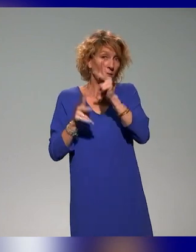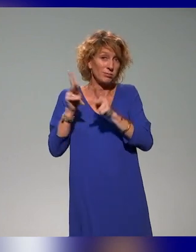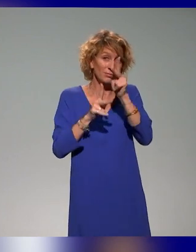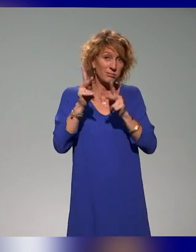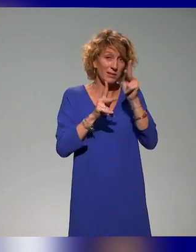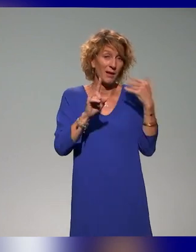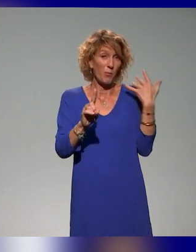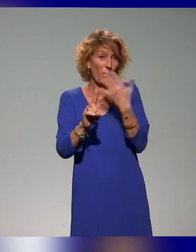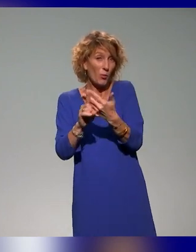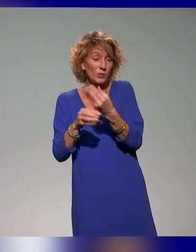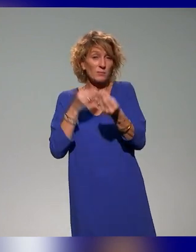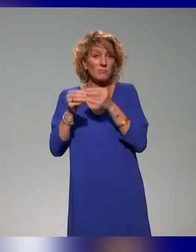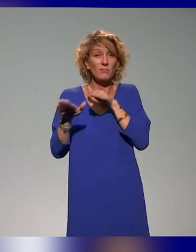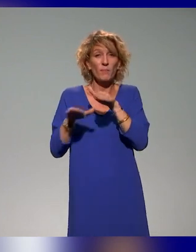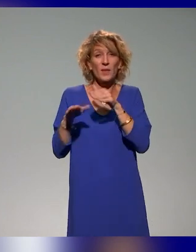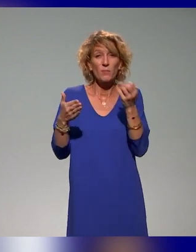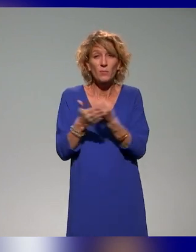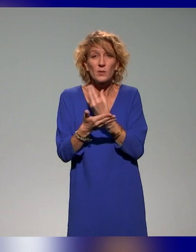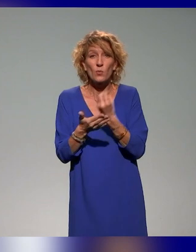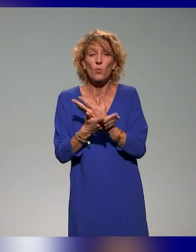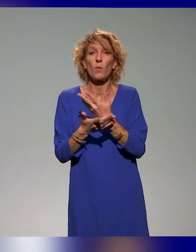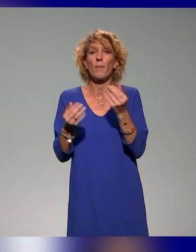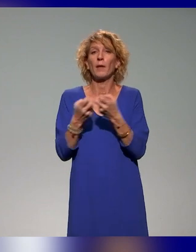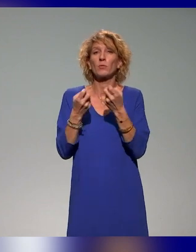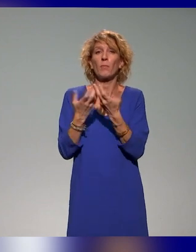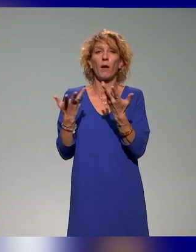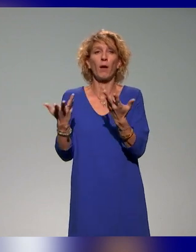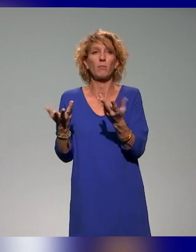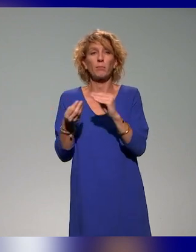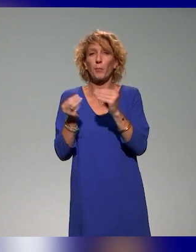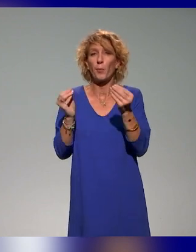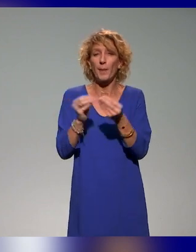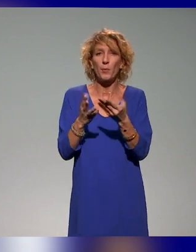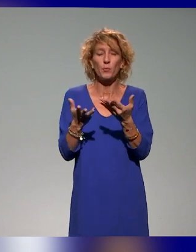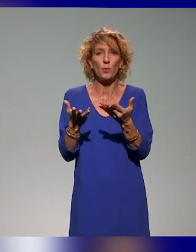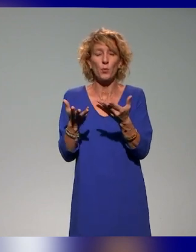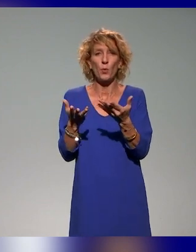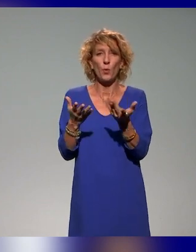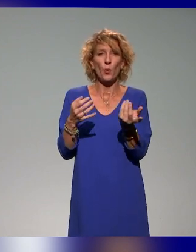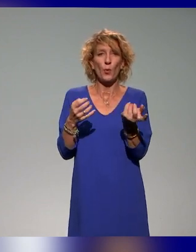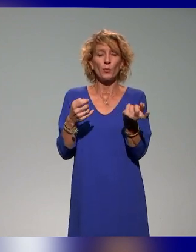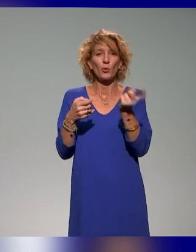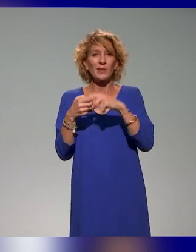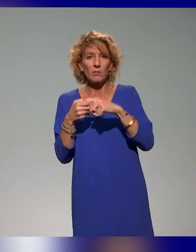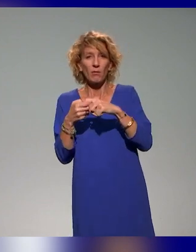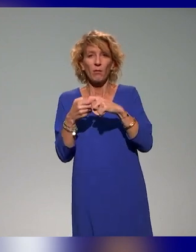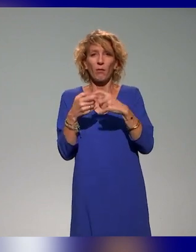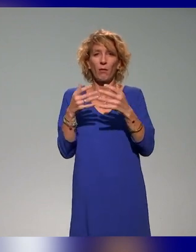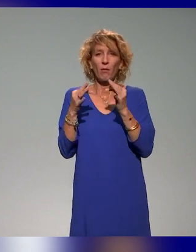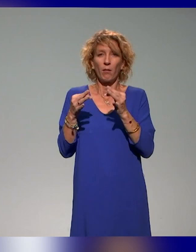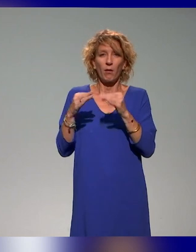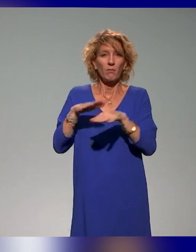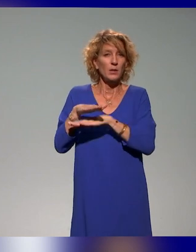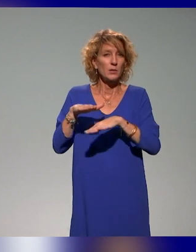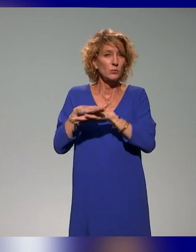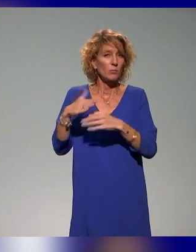contextes et du système d'information. Je pense aux problèmes de connecteurs sur les bases de données, par